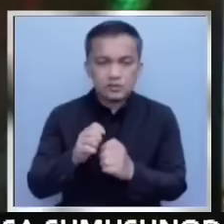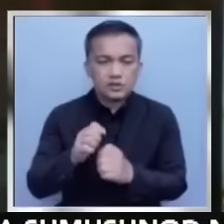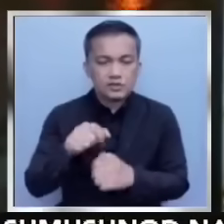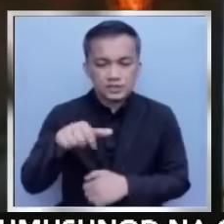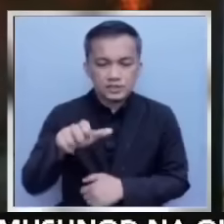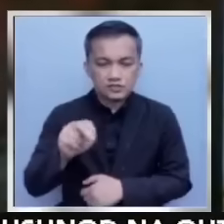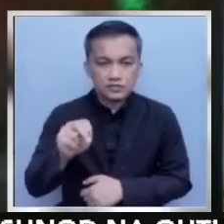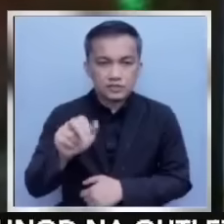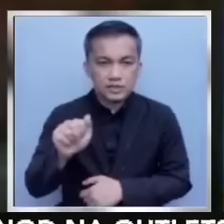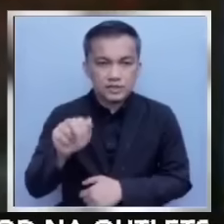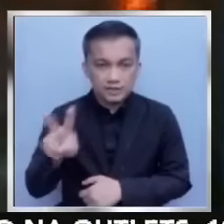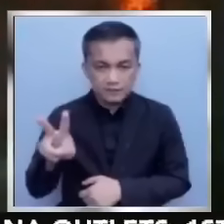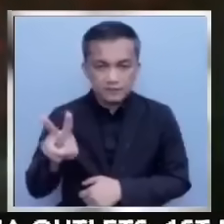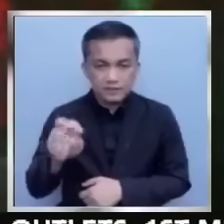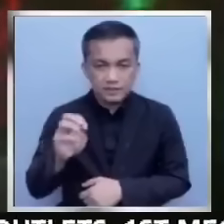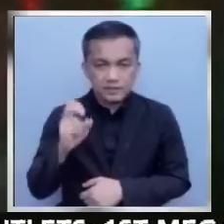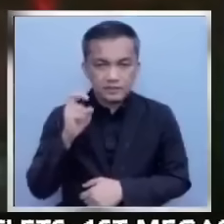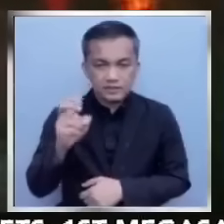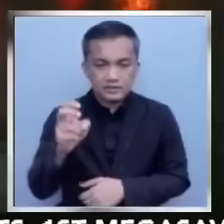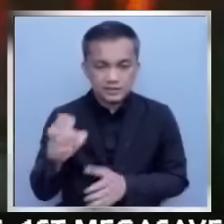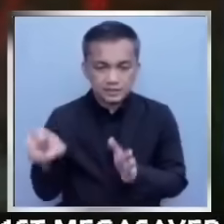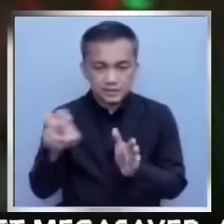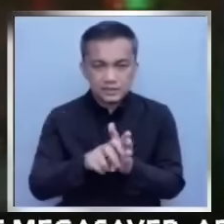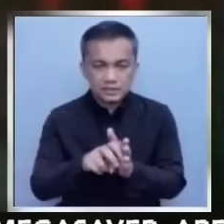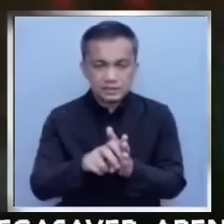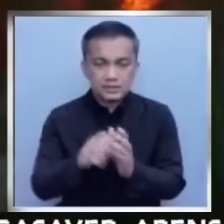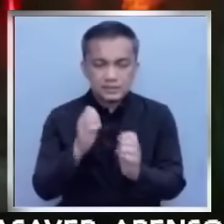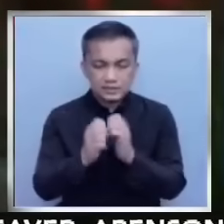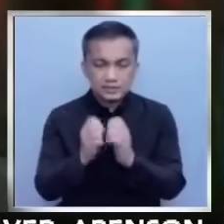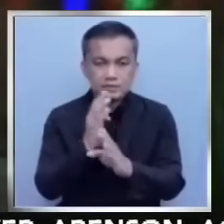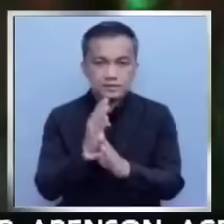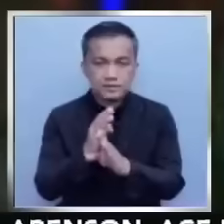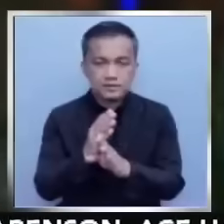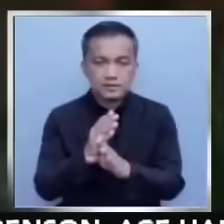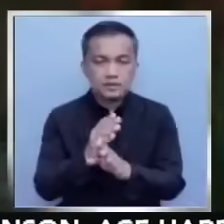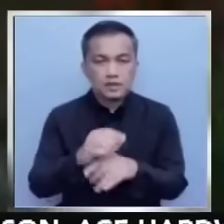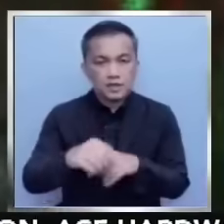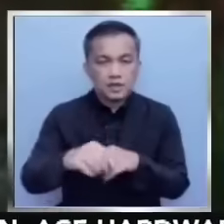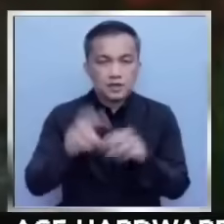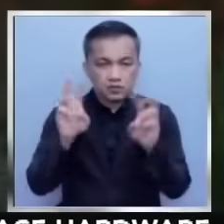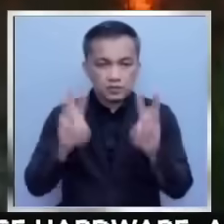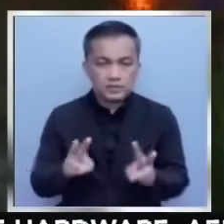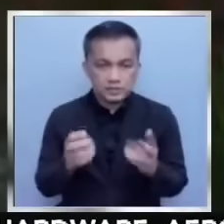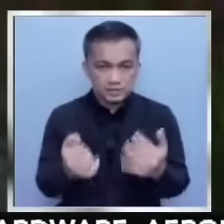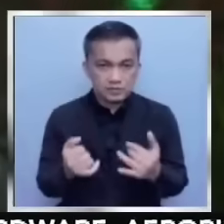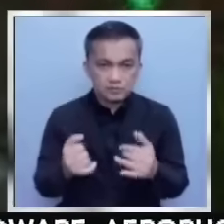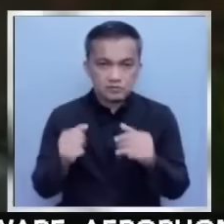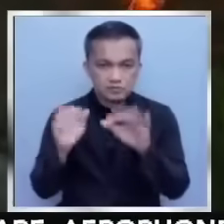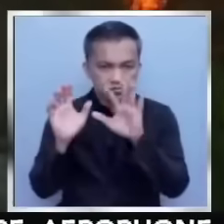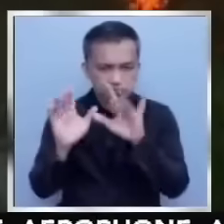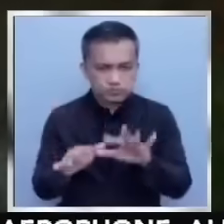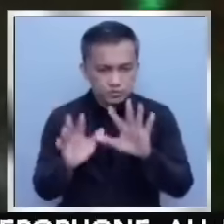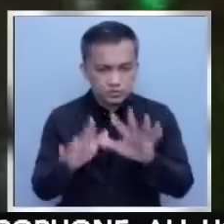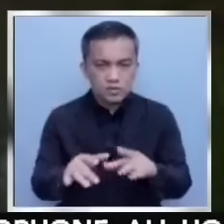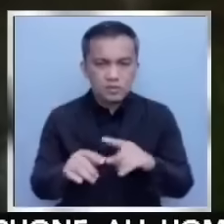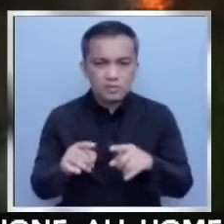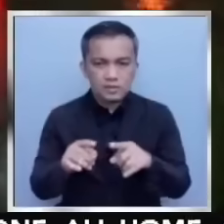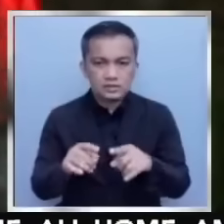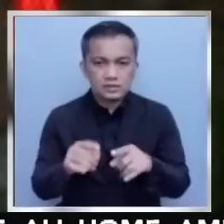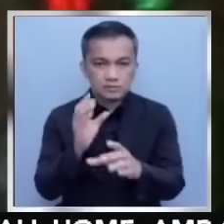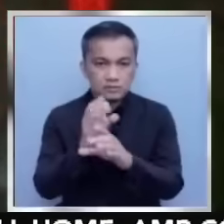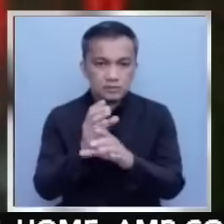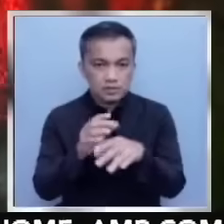sakayan ng carousel bus. Ang panahon ho na naranasan natin ay malakas na ulan pero tuloy-tuloy naman ang daloy ng mga sasakyan.